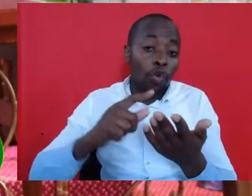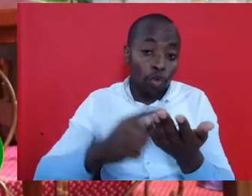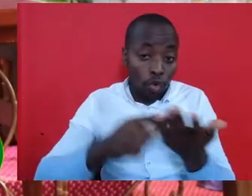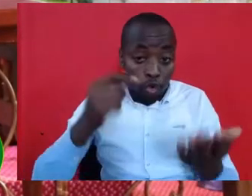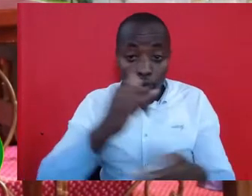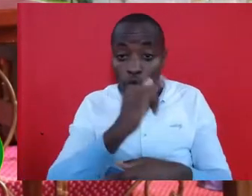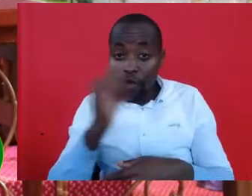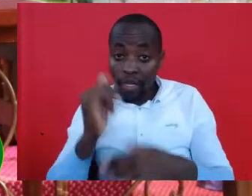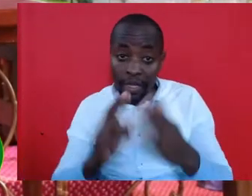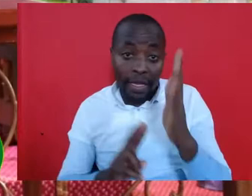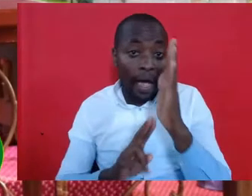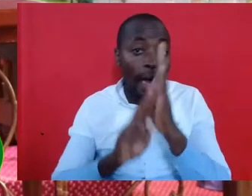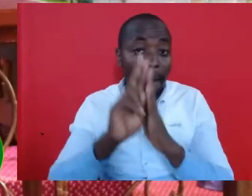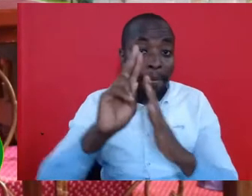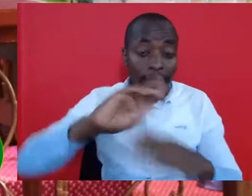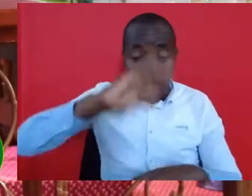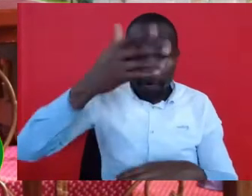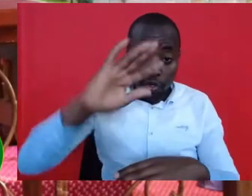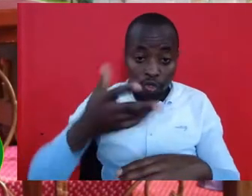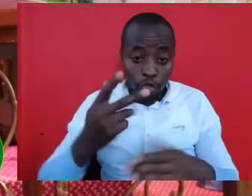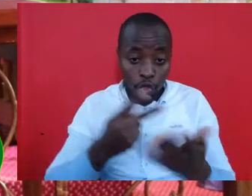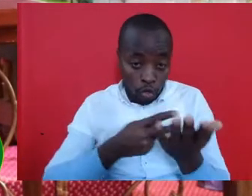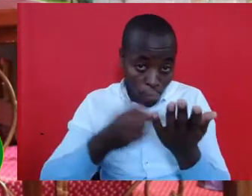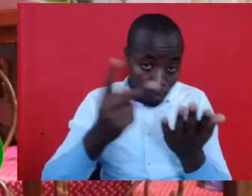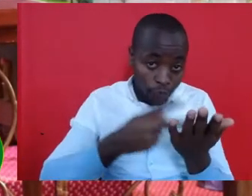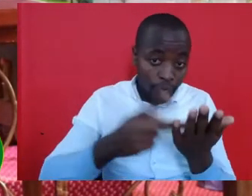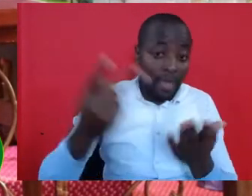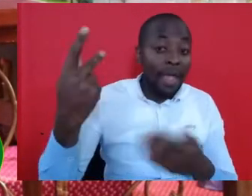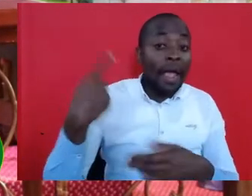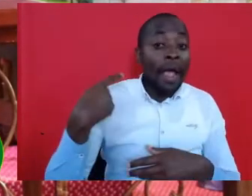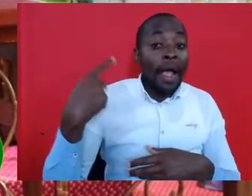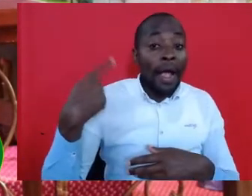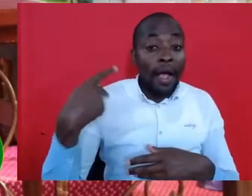ni kama yafuatayo: mtu na mkewe